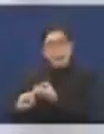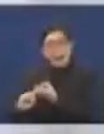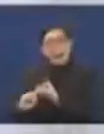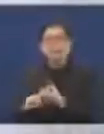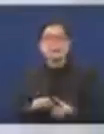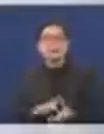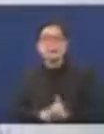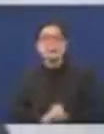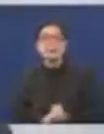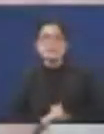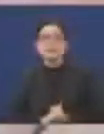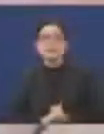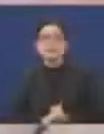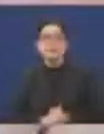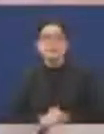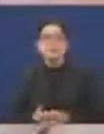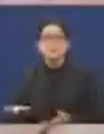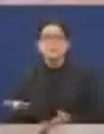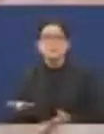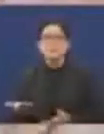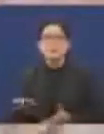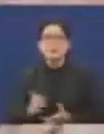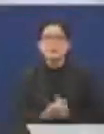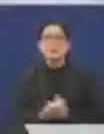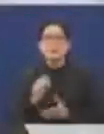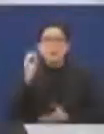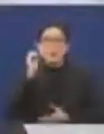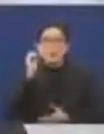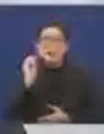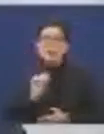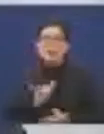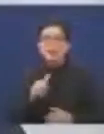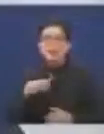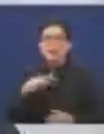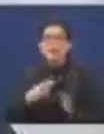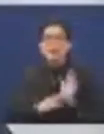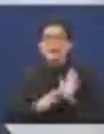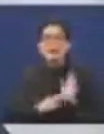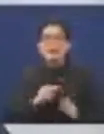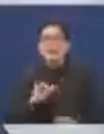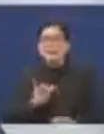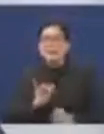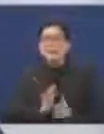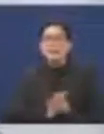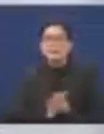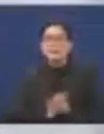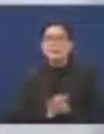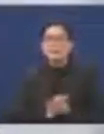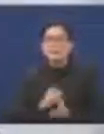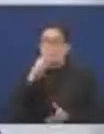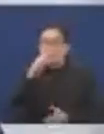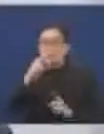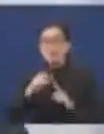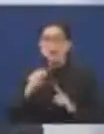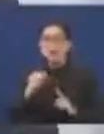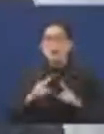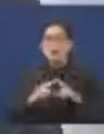Mbak Yeni, semua. Sahabat-sahabat saya, Mas Pram. Jadi kita pun tidak akan